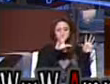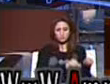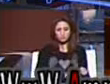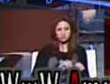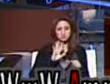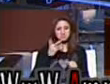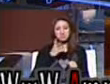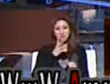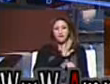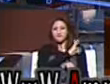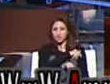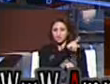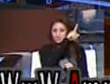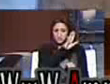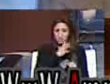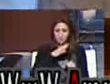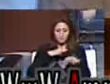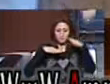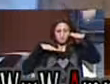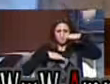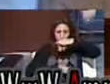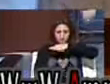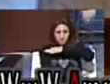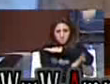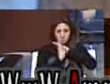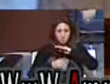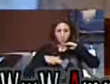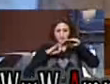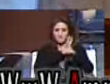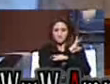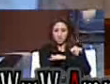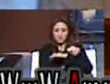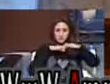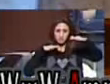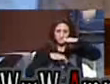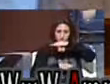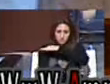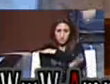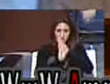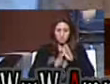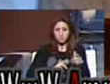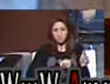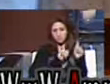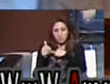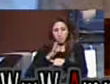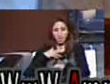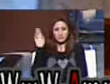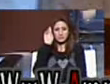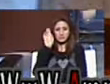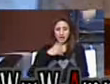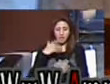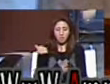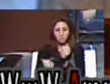تسللت عبر الانفاق الى محافظة شمال سيناء في محاولة لتفجير الكنيسة، مع الذكر ان هذه